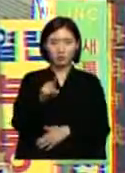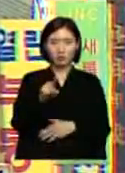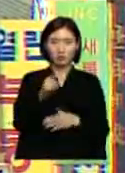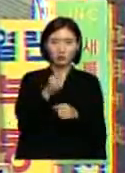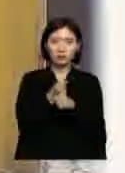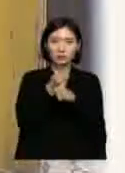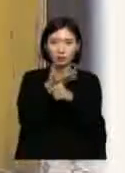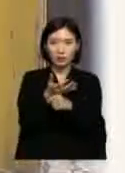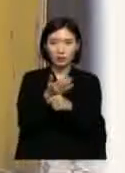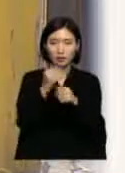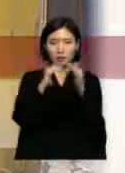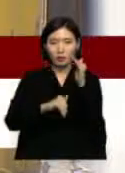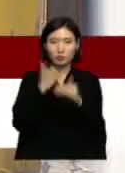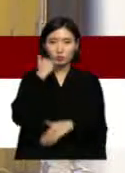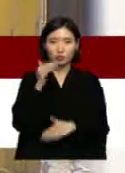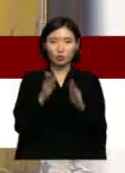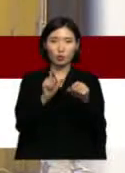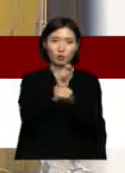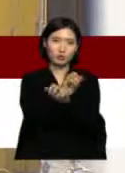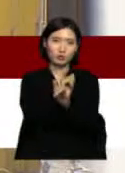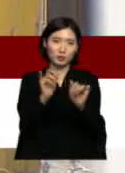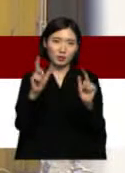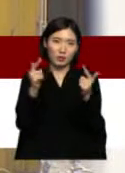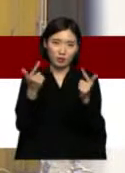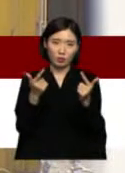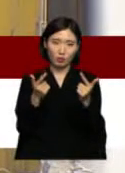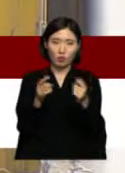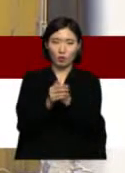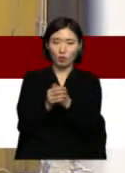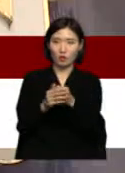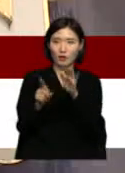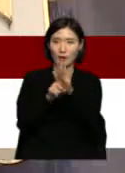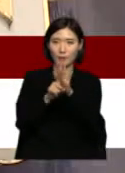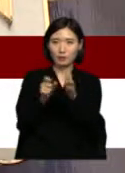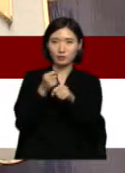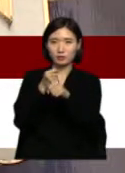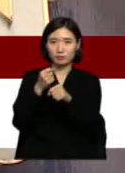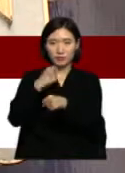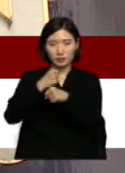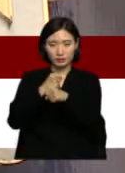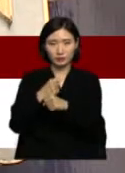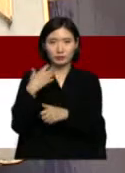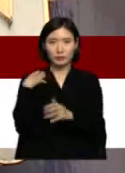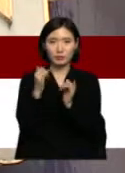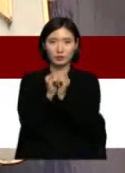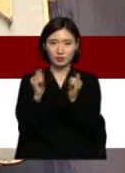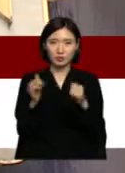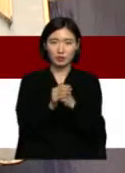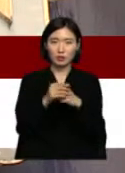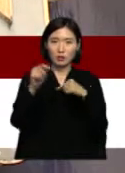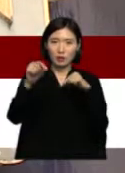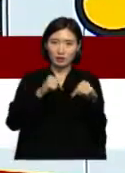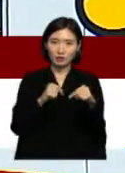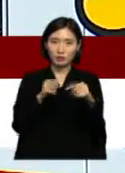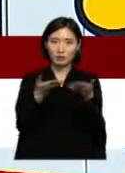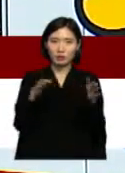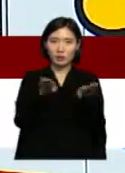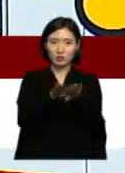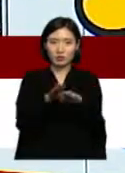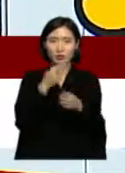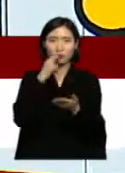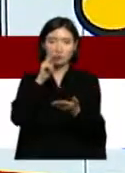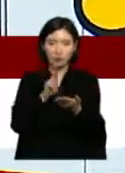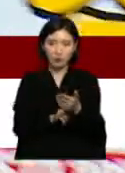전달한 이는 공무원이 아닌 간판업자였습니다. 법률에 따라 공문서는 행정기관이 직접 혹은